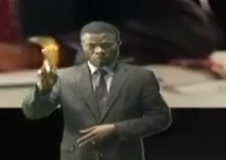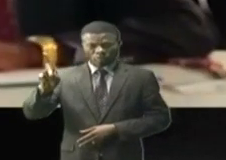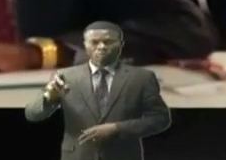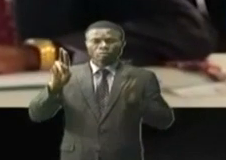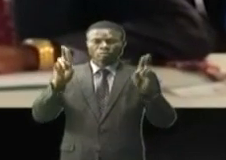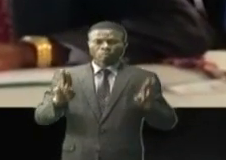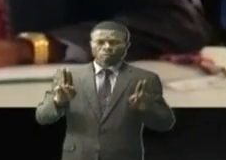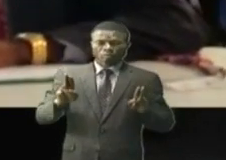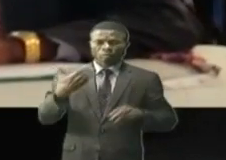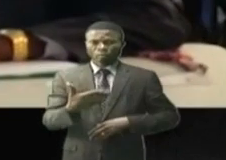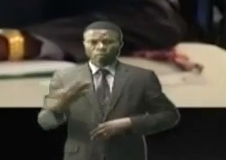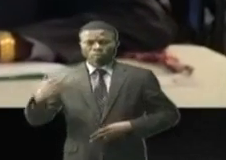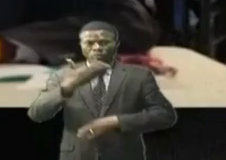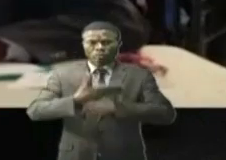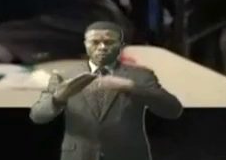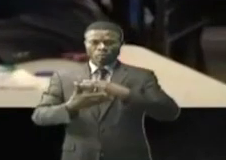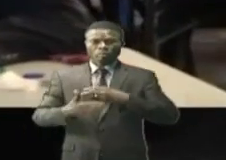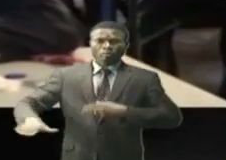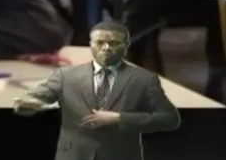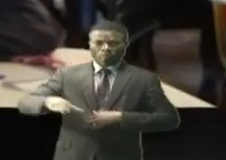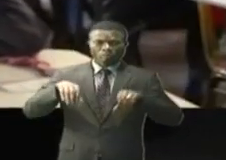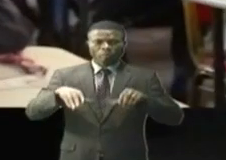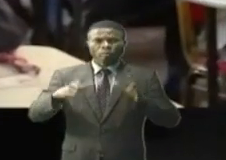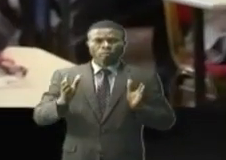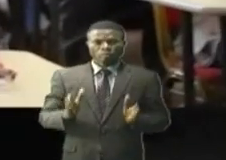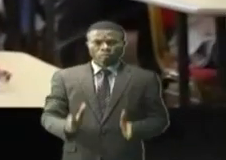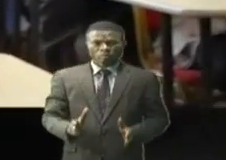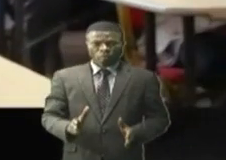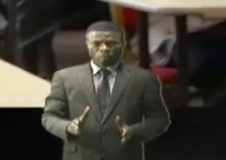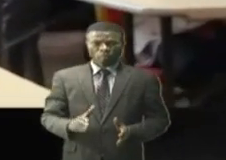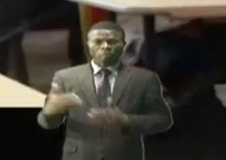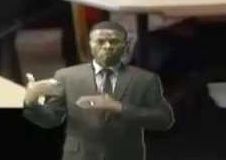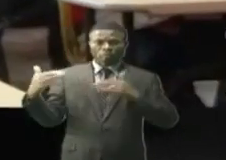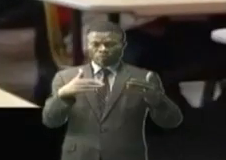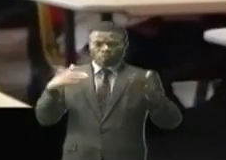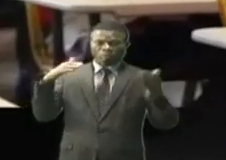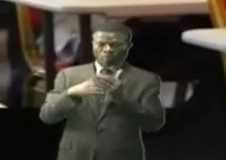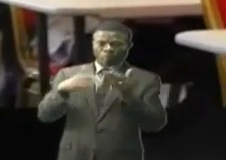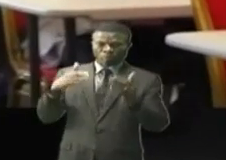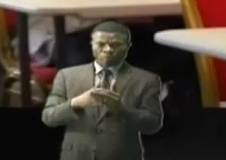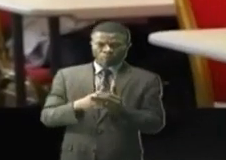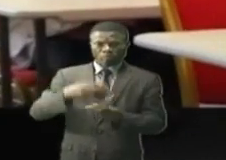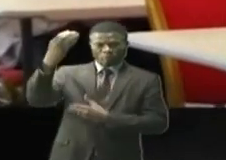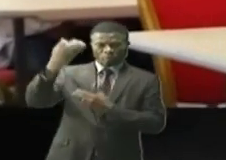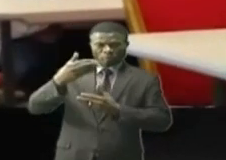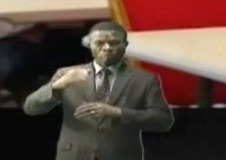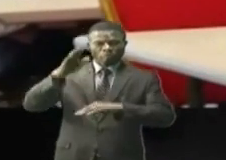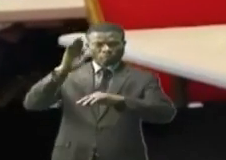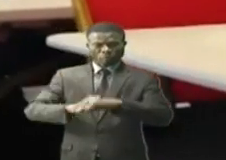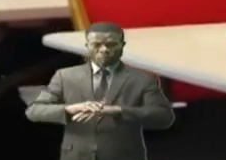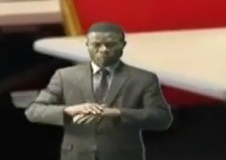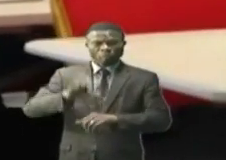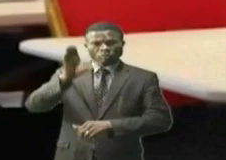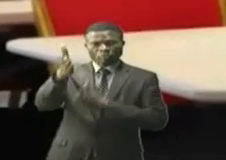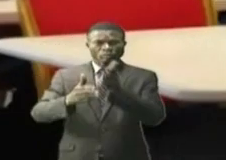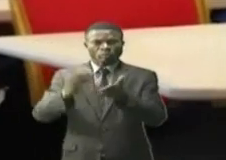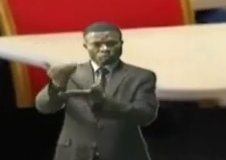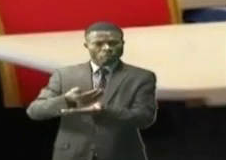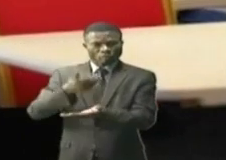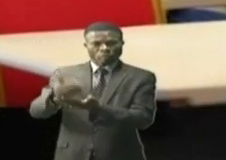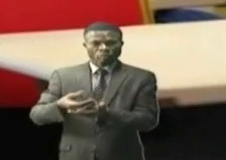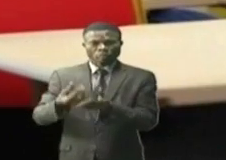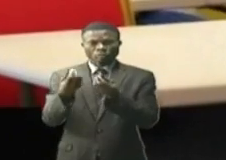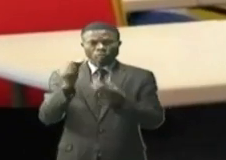pour bâtir la nation congolaise. La guerre d'agression et d'occupation en vue de l'exploitation des